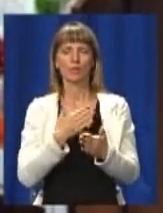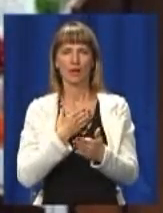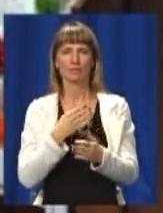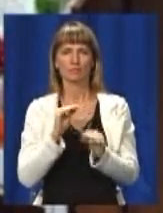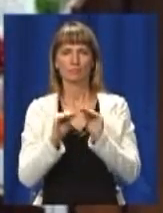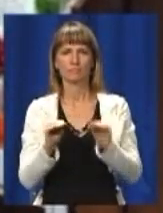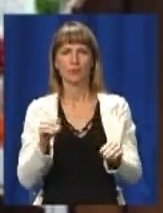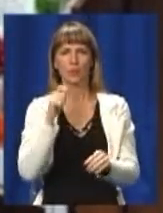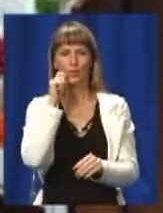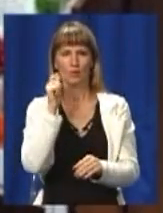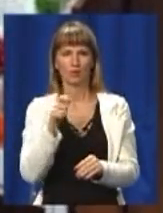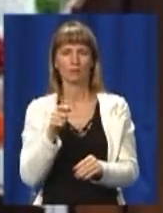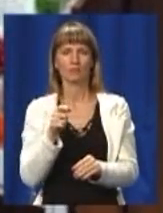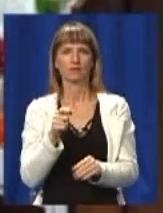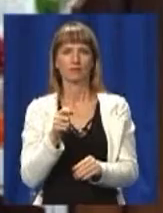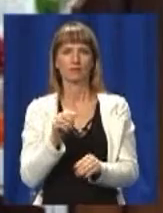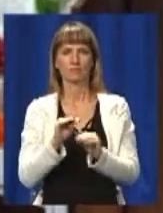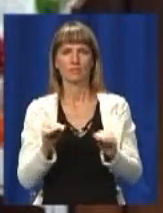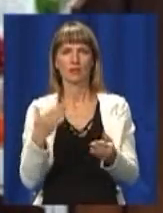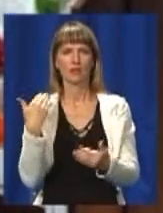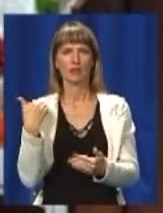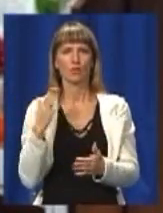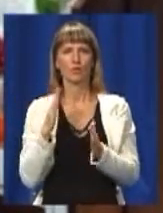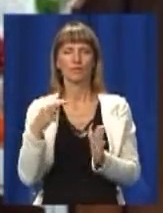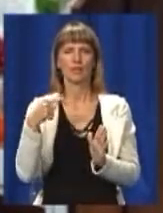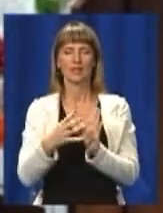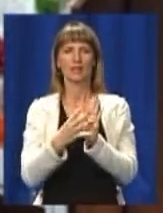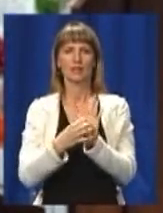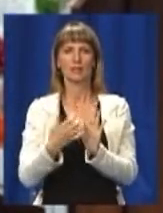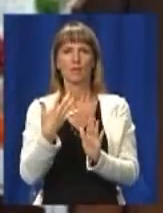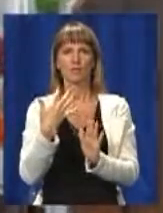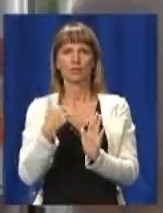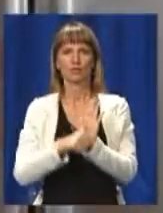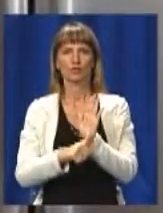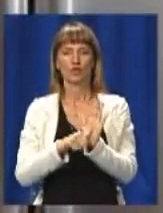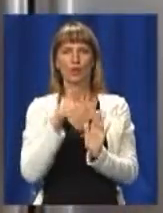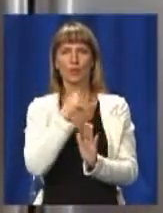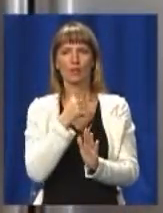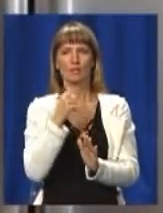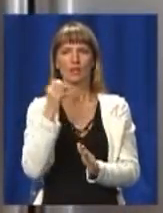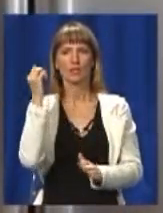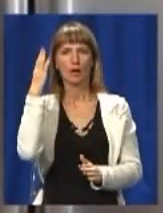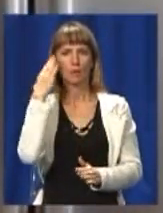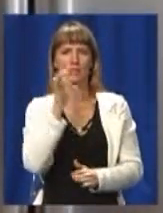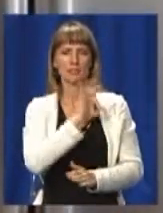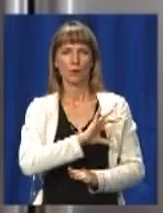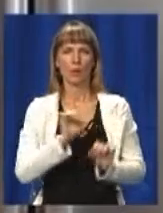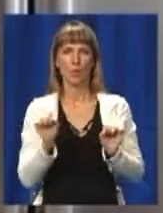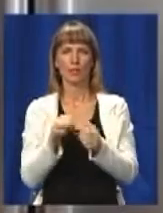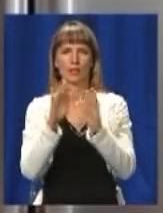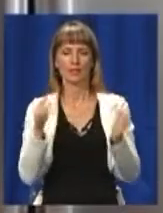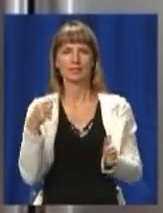Україні налагоджено досить недавно, лише з 1950-х років. Японці ж користуються ними